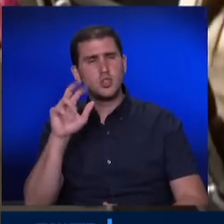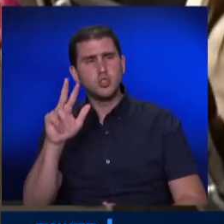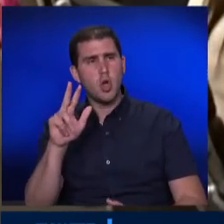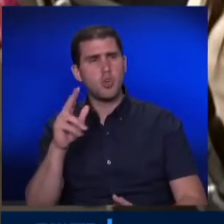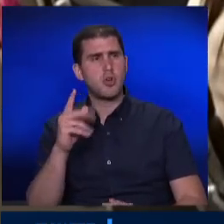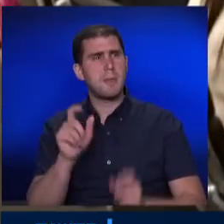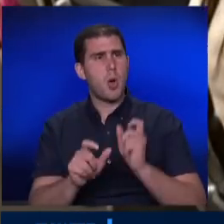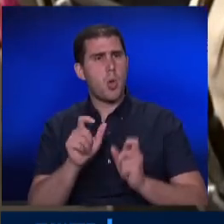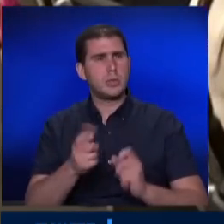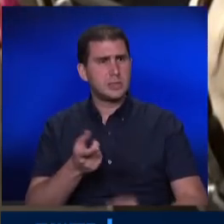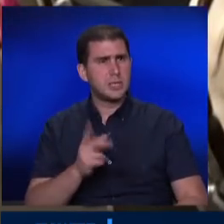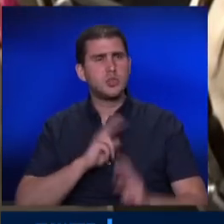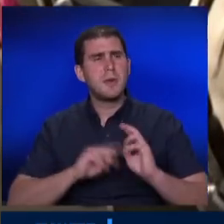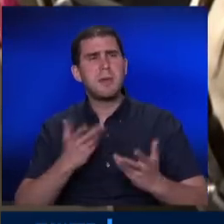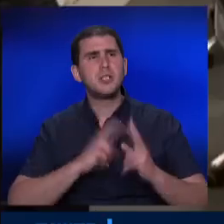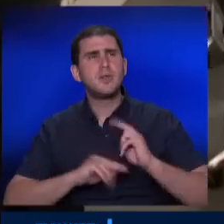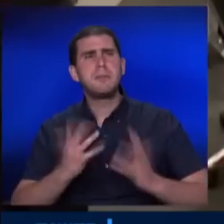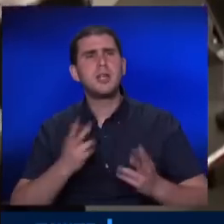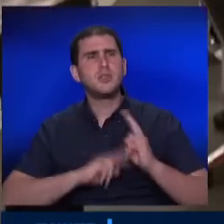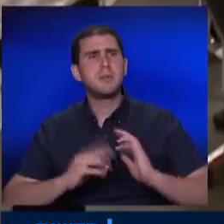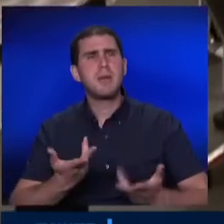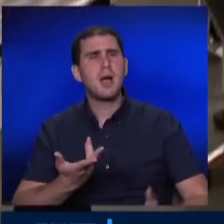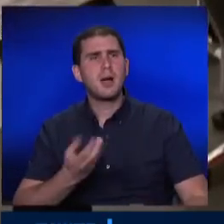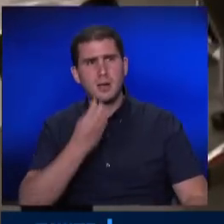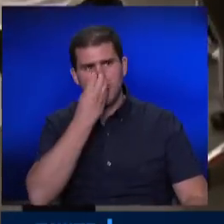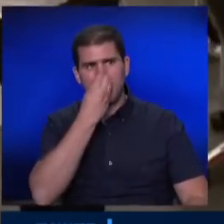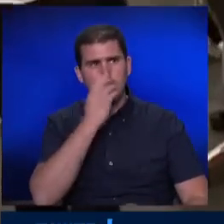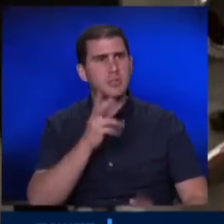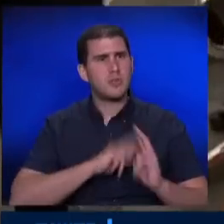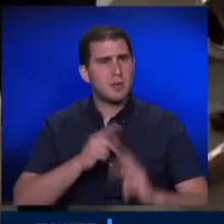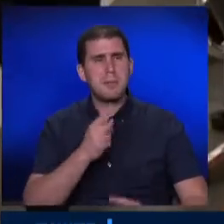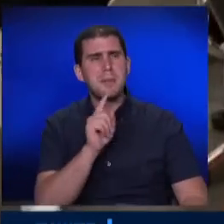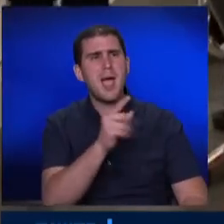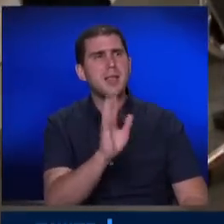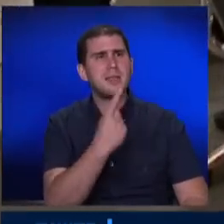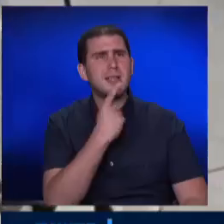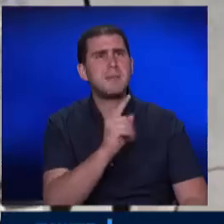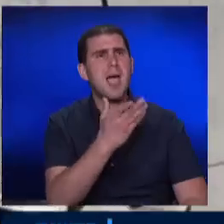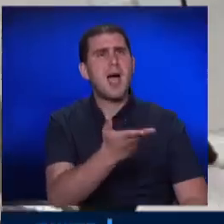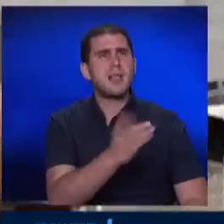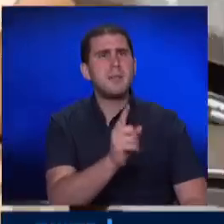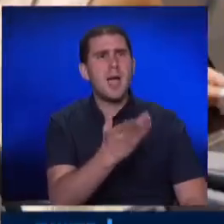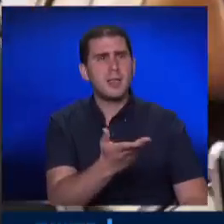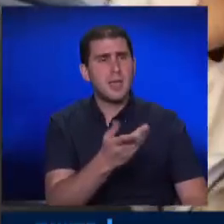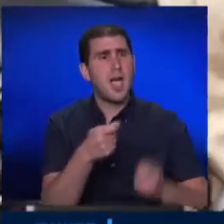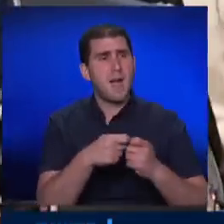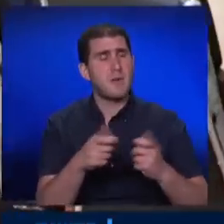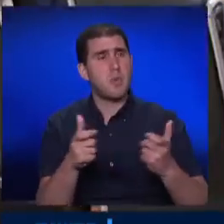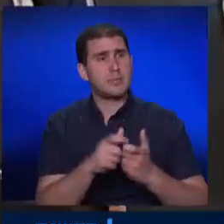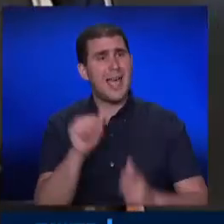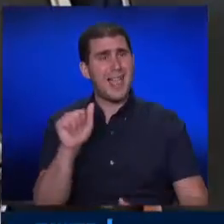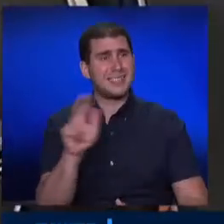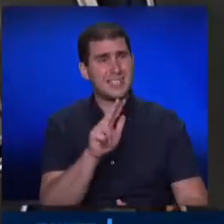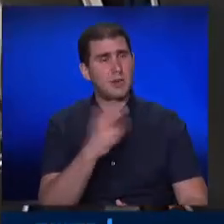0.03% מהאוכלוסייה. מה סובלים? מה סובלים? מי את? תגידי מי את? חבר המועצה אלעד צדיקוב